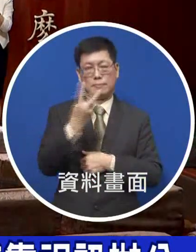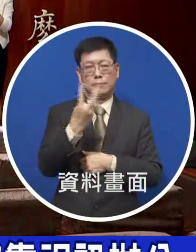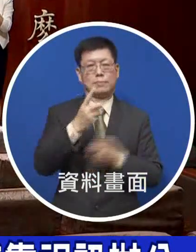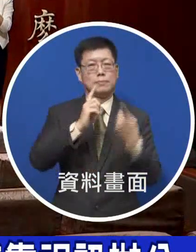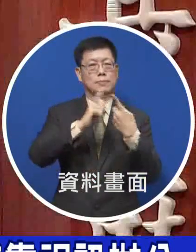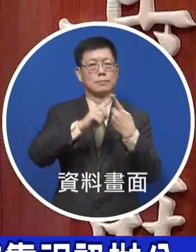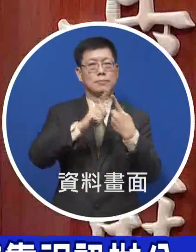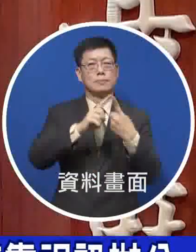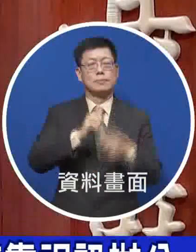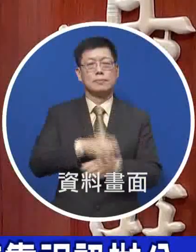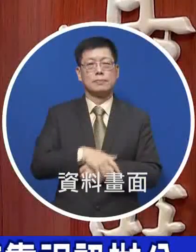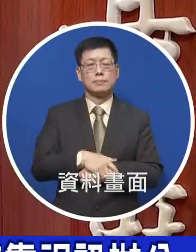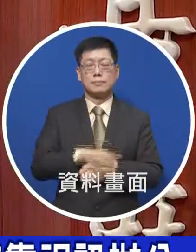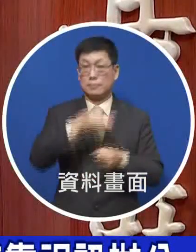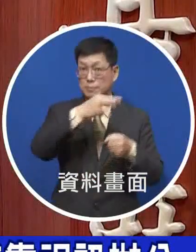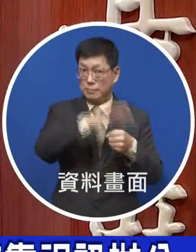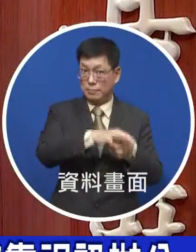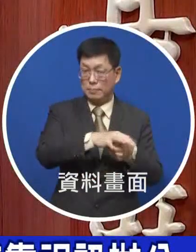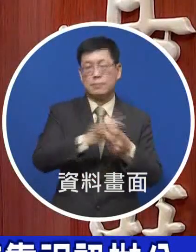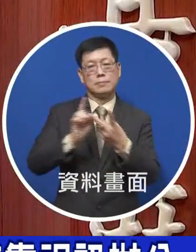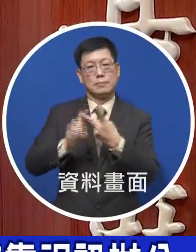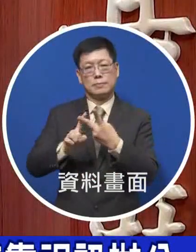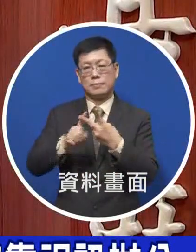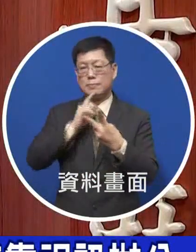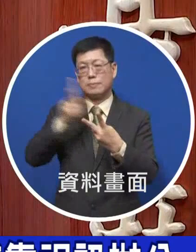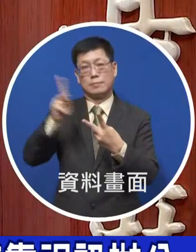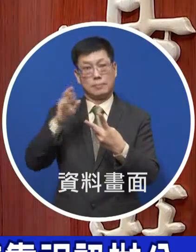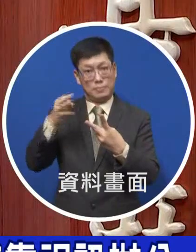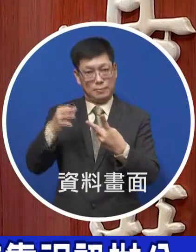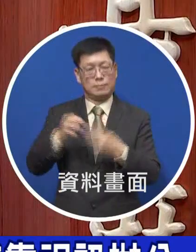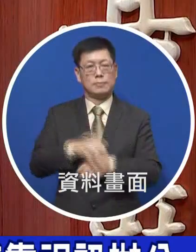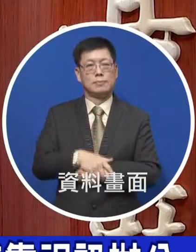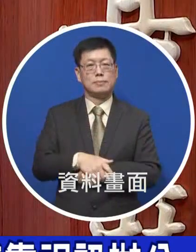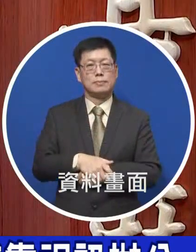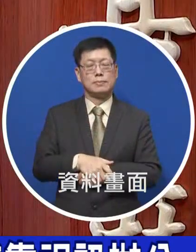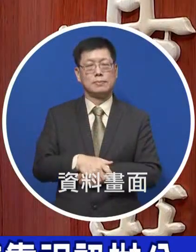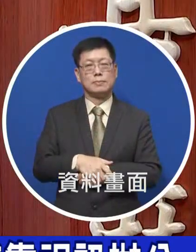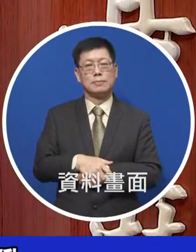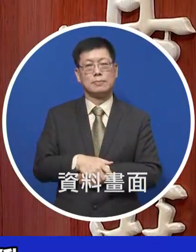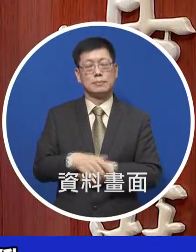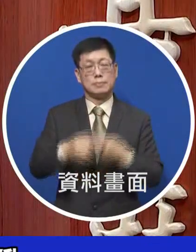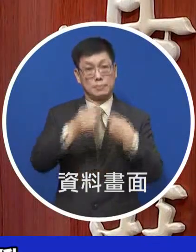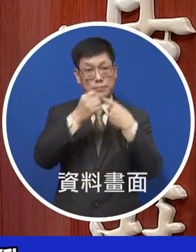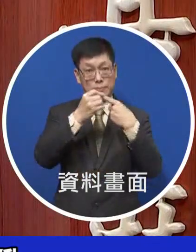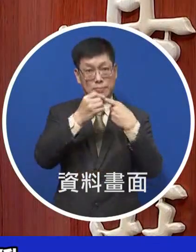讯忙公务，不让纾困作业为此受到影响。记者林佳娟、洪伟、蔡少炳、肖瑞香台北报道。